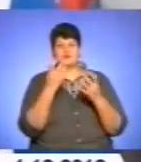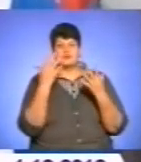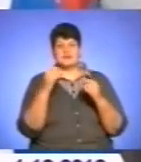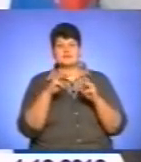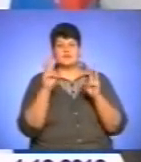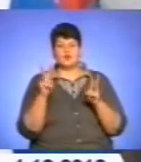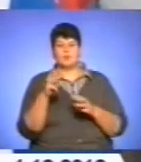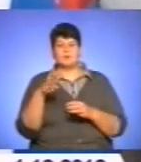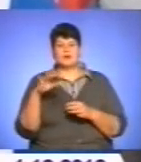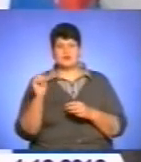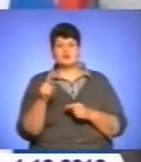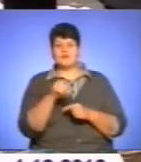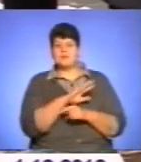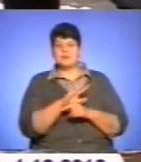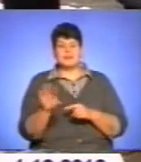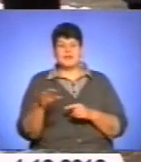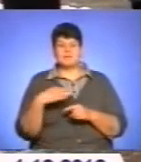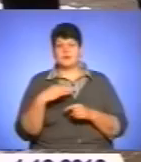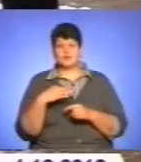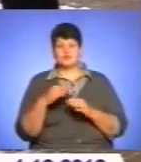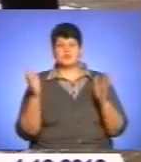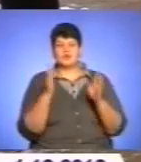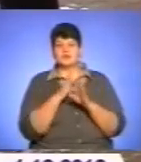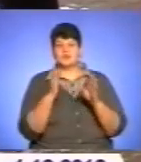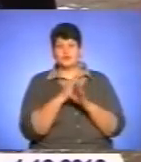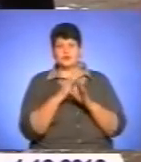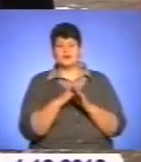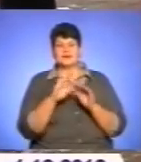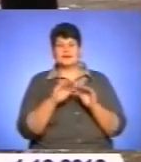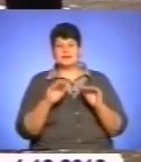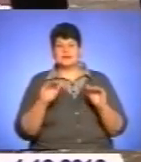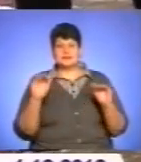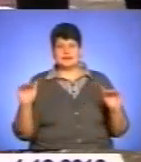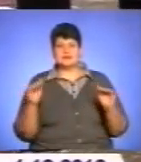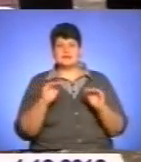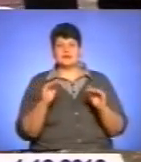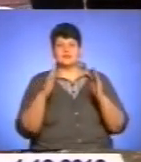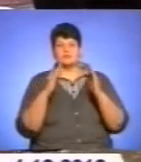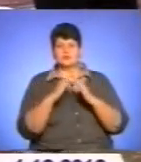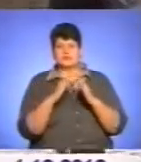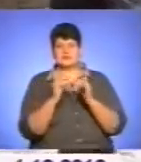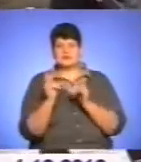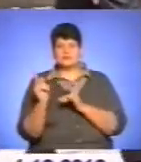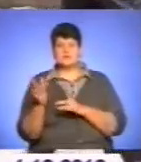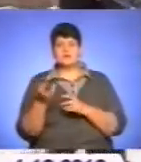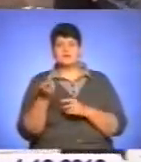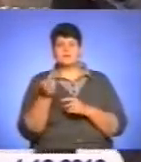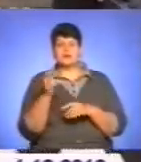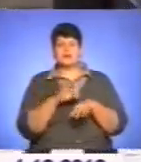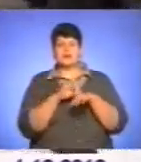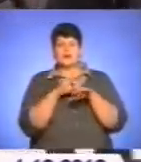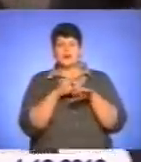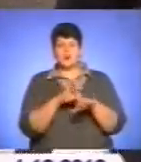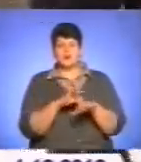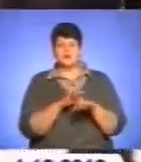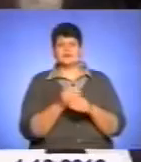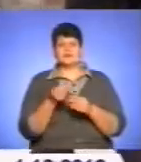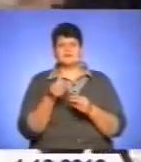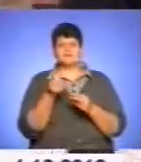Тож, якщо і вам не байдужі долі хлопчиків та дівчаток із дитбудинків, приходьте на центральну площу і, незважаючи на те, чи великий ваш